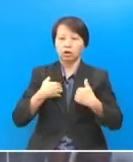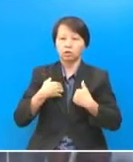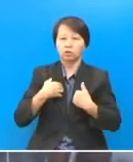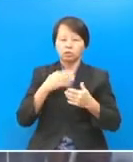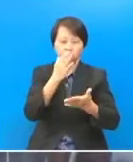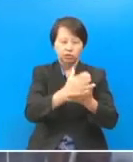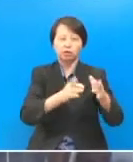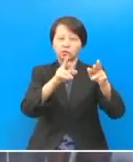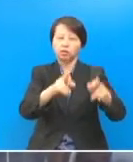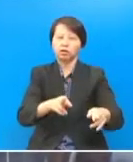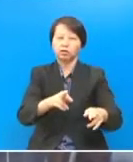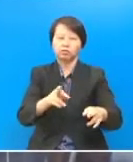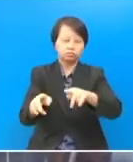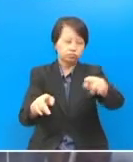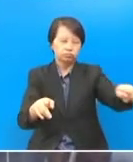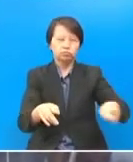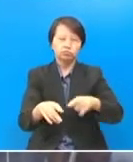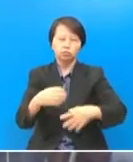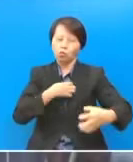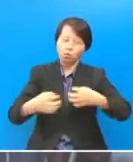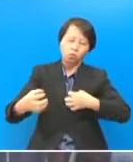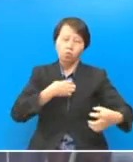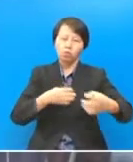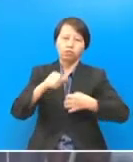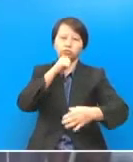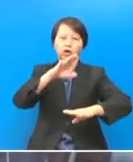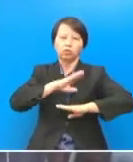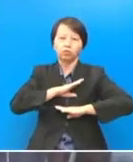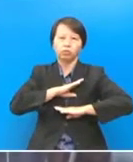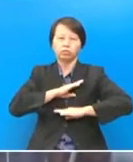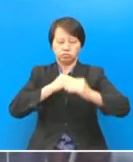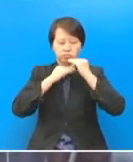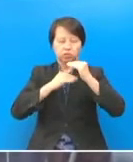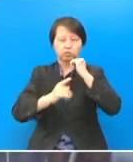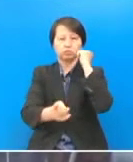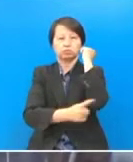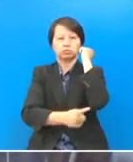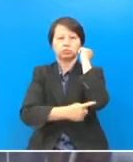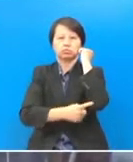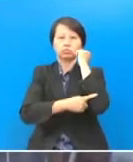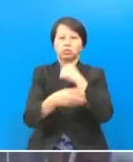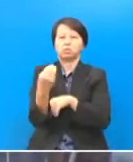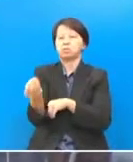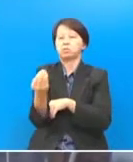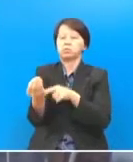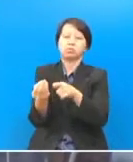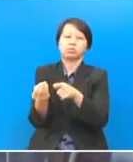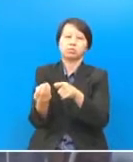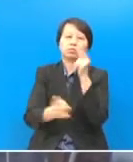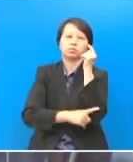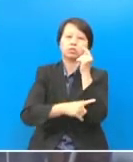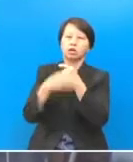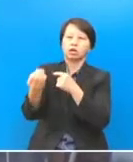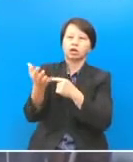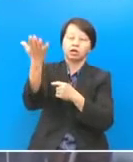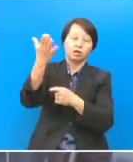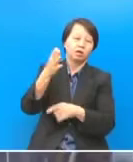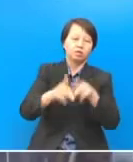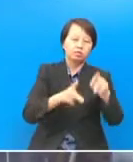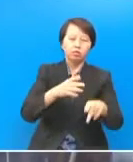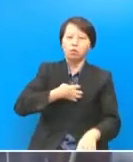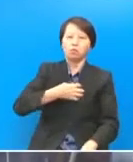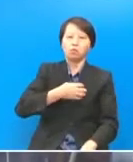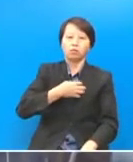dikalangan rakyat yang tidak berpuas hati dengan maximum kompol yang dilihat rendah jumlahnya berbanding kesalahan belangga